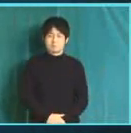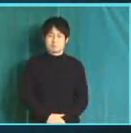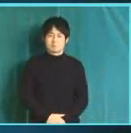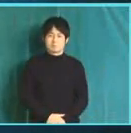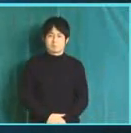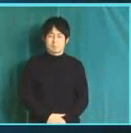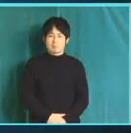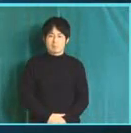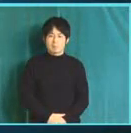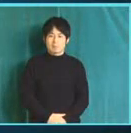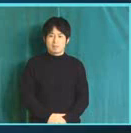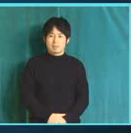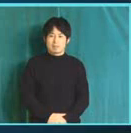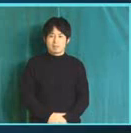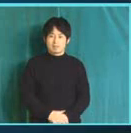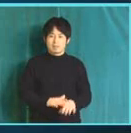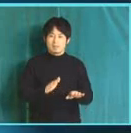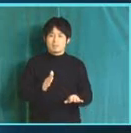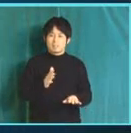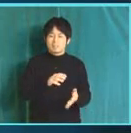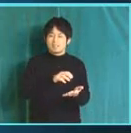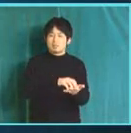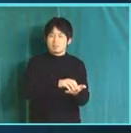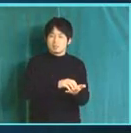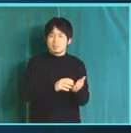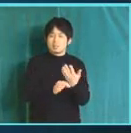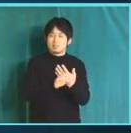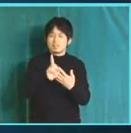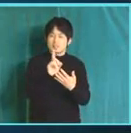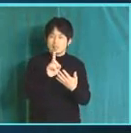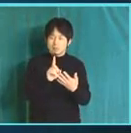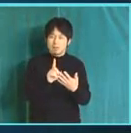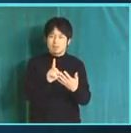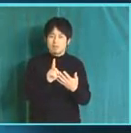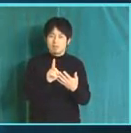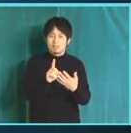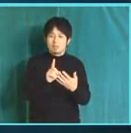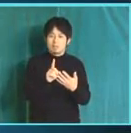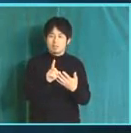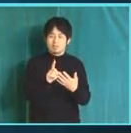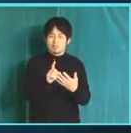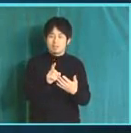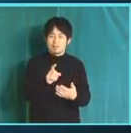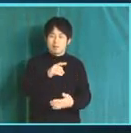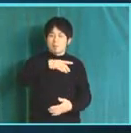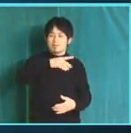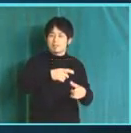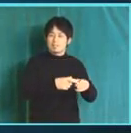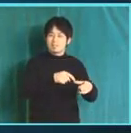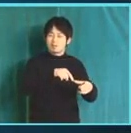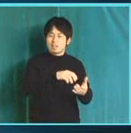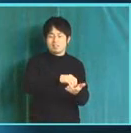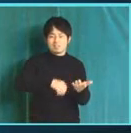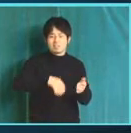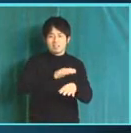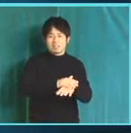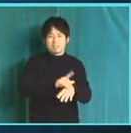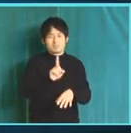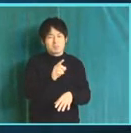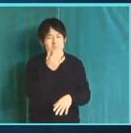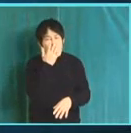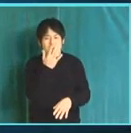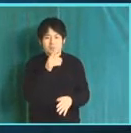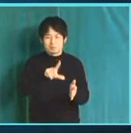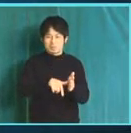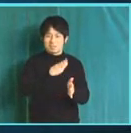かね、最近の新しいゴミ、モバイルバッテリーなんかもそうですよね。どうやって捨てるんだろうって思うことが私もたくさんあるんですけれども、はい、これすごく